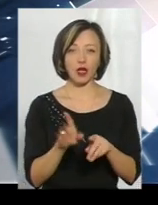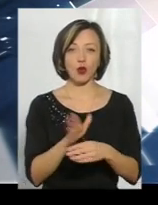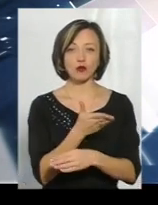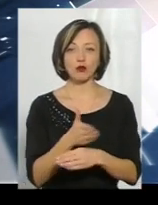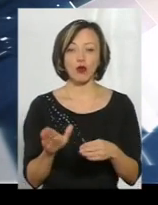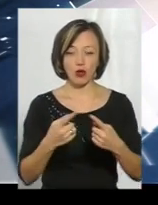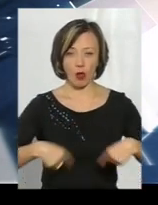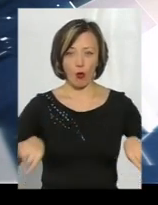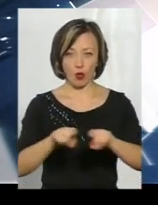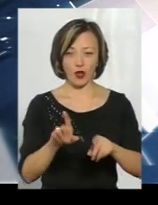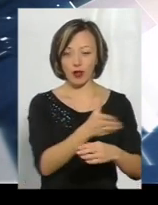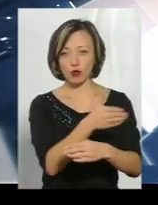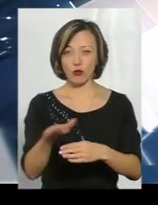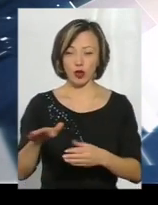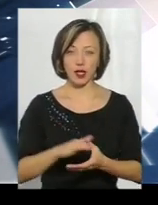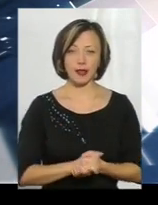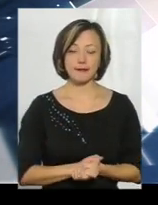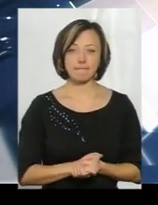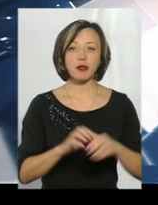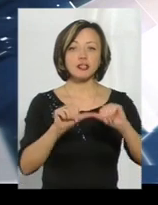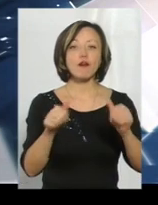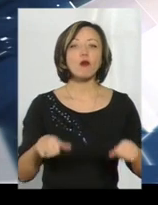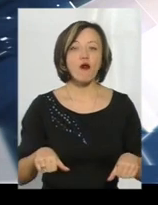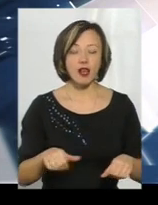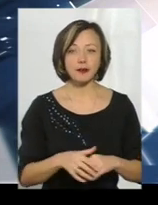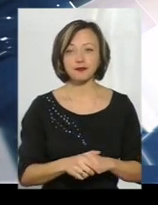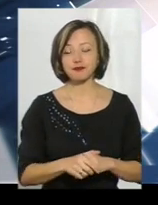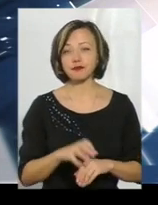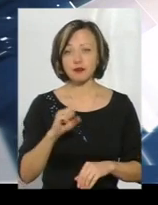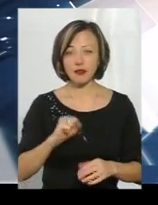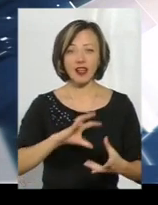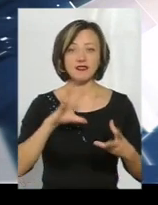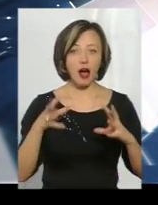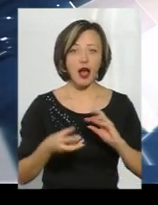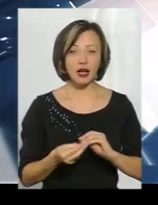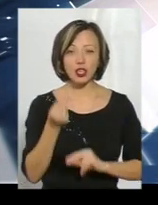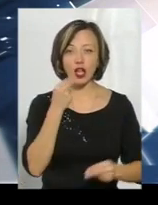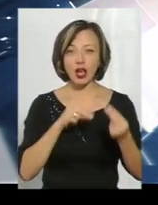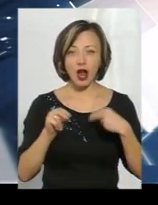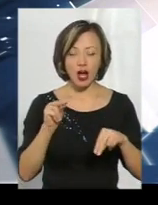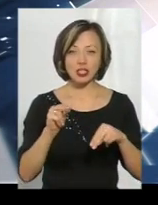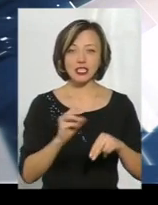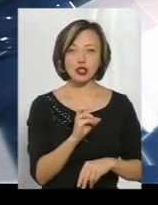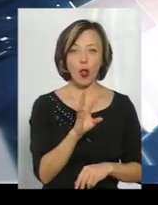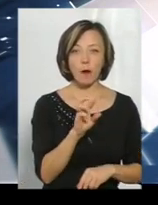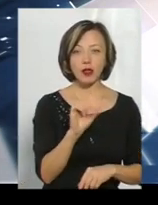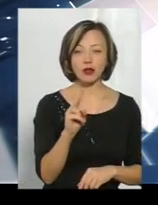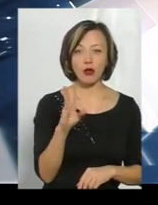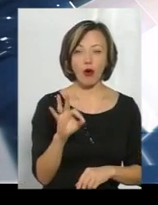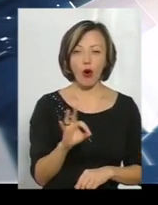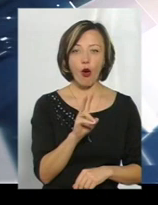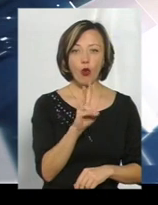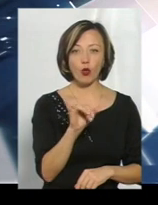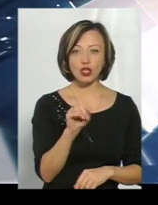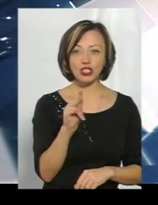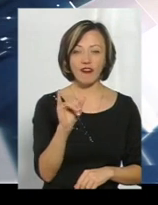Такі округи так розформовані. А взагалі найкраще це Слобідко-Ключевецька, далі йде Олешківська, в